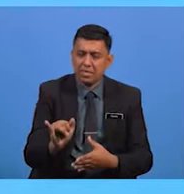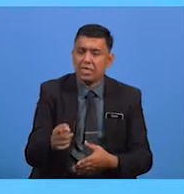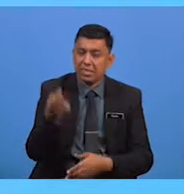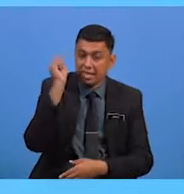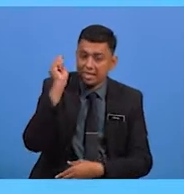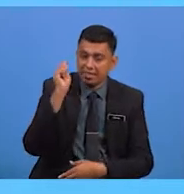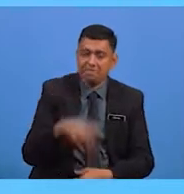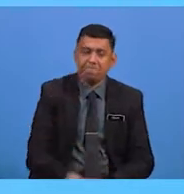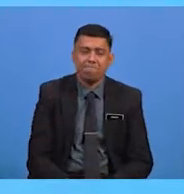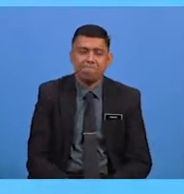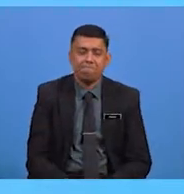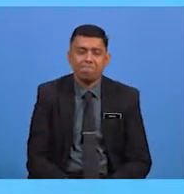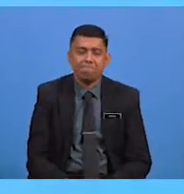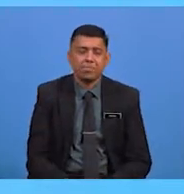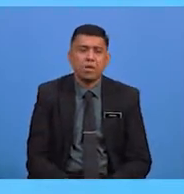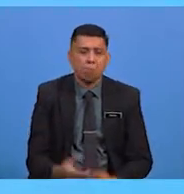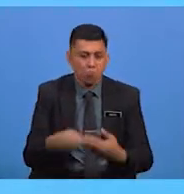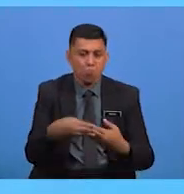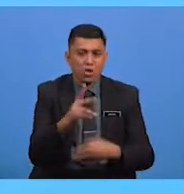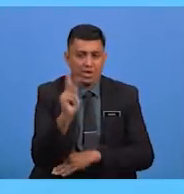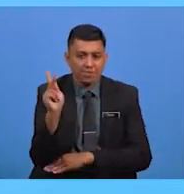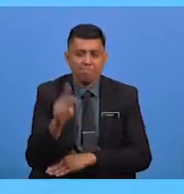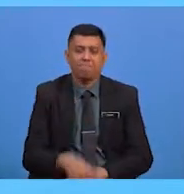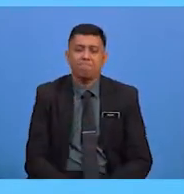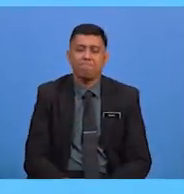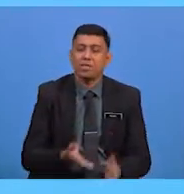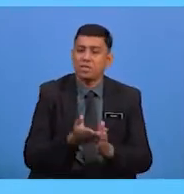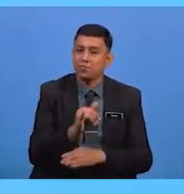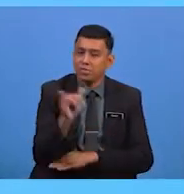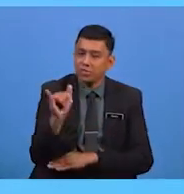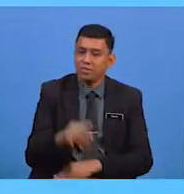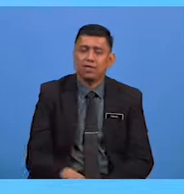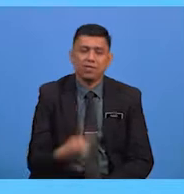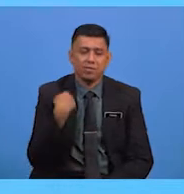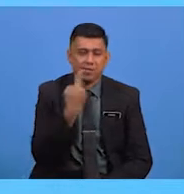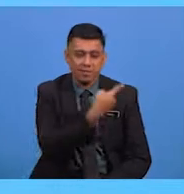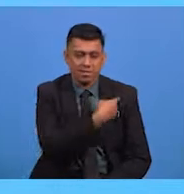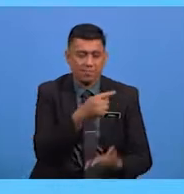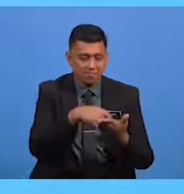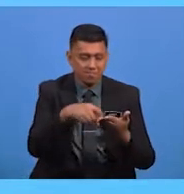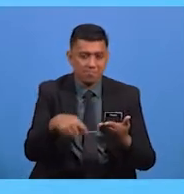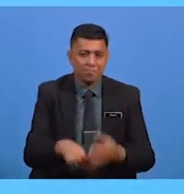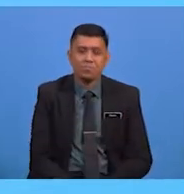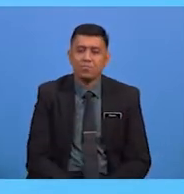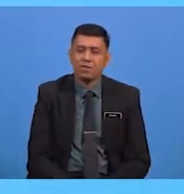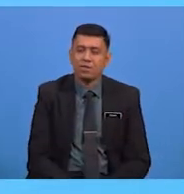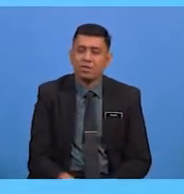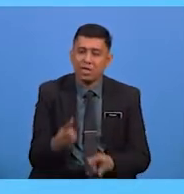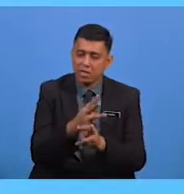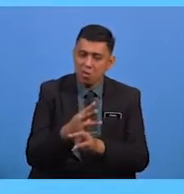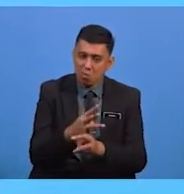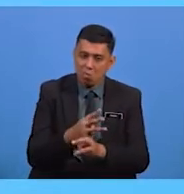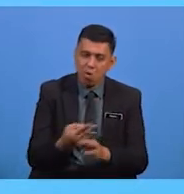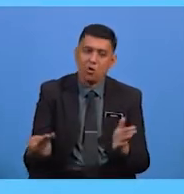dinyatakan dalam algoritma. Mudah kan? Seterusnya, kita akan menuliskan struktur